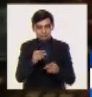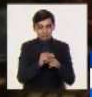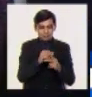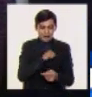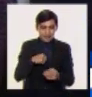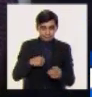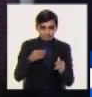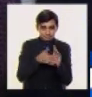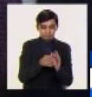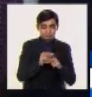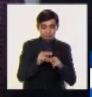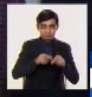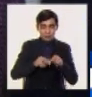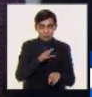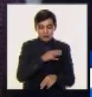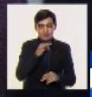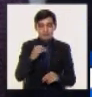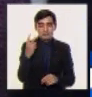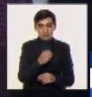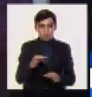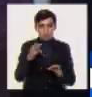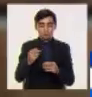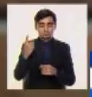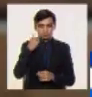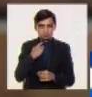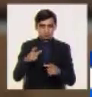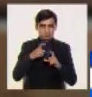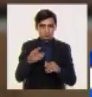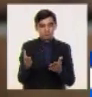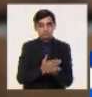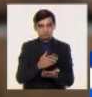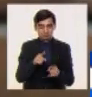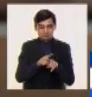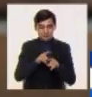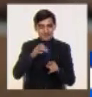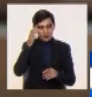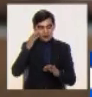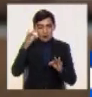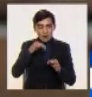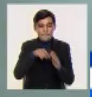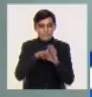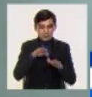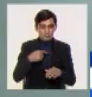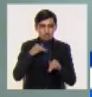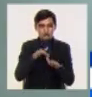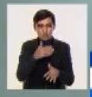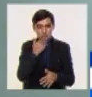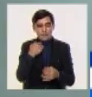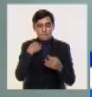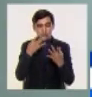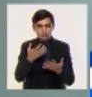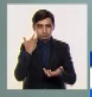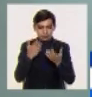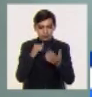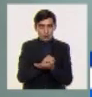своими силами. А через 2 недели пришло уведомление о выселении. Хотя в отделе образования уверяют, что еще ничего не решили, просто